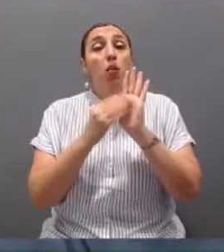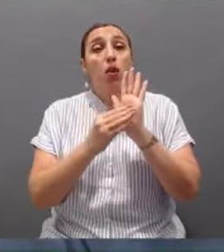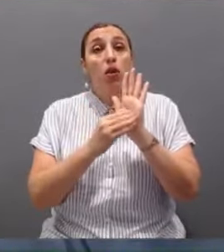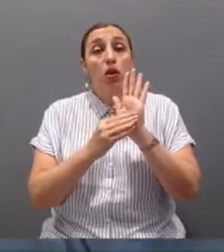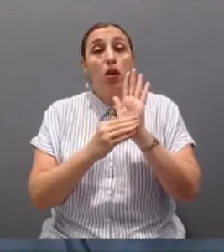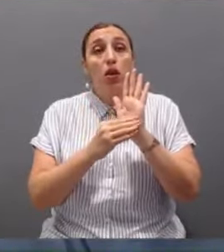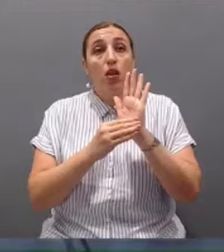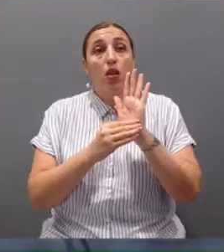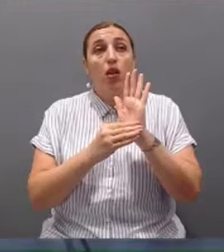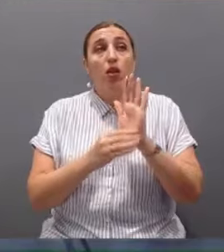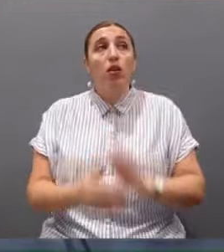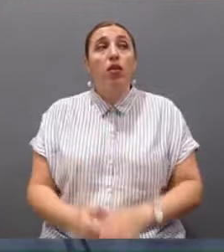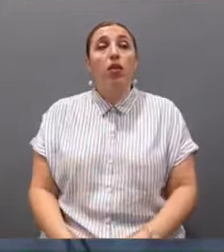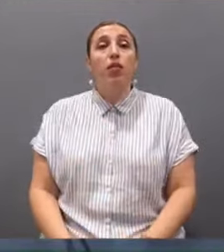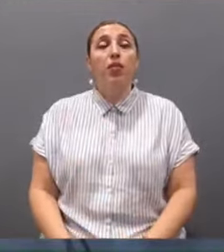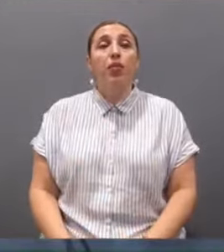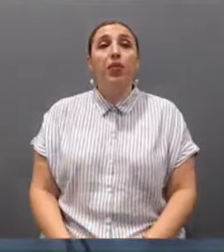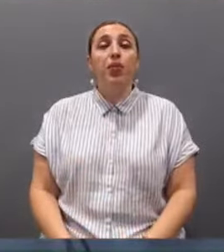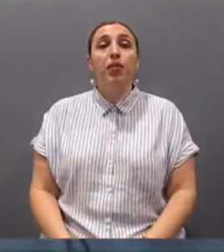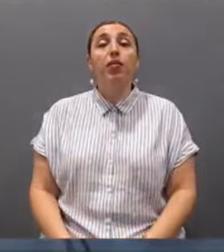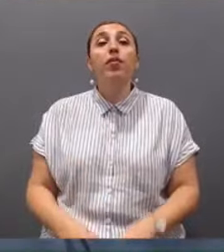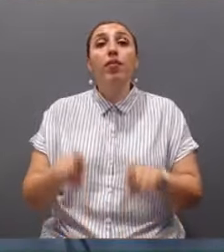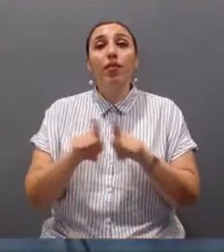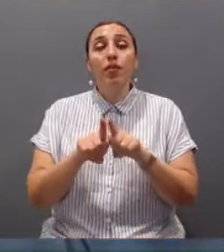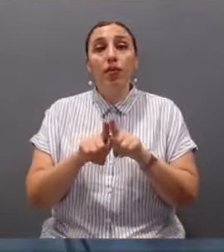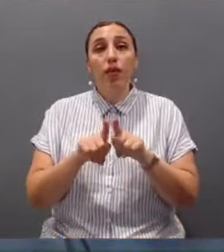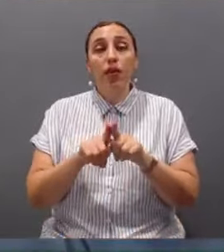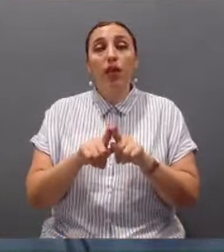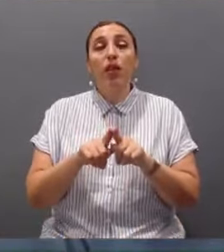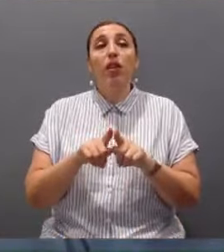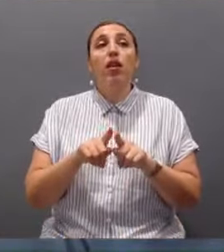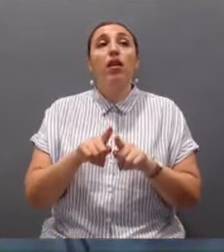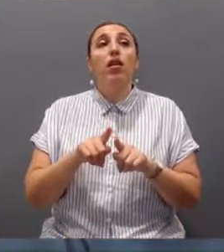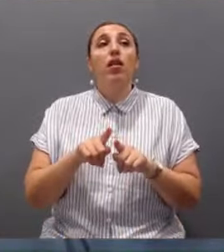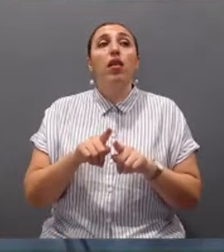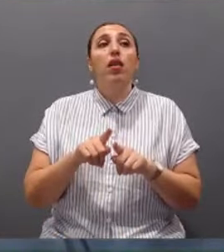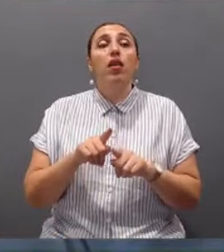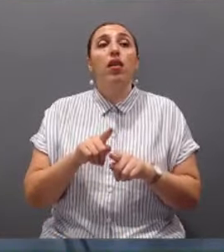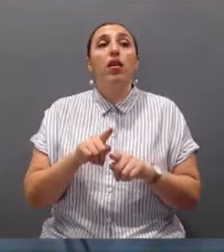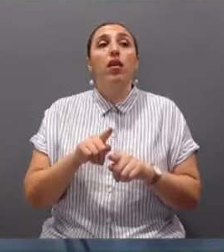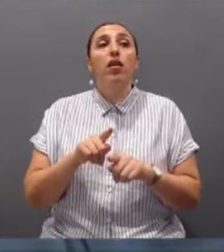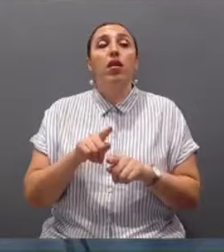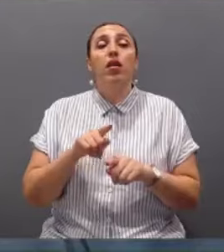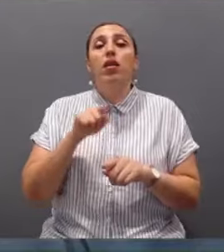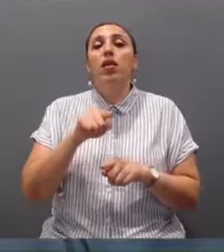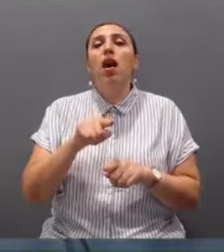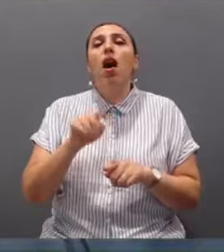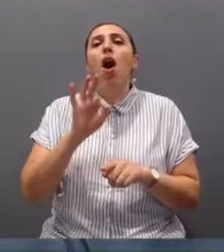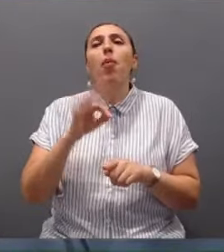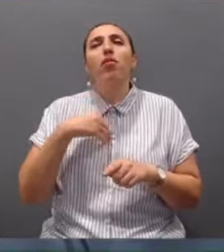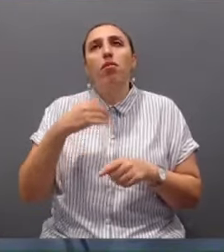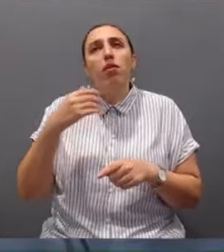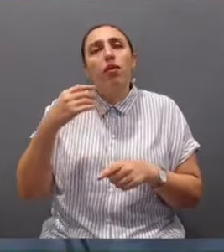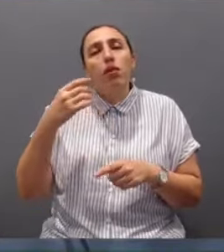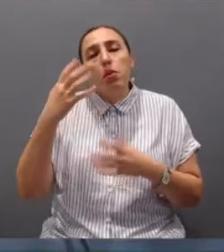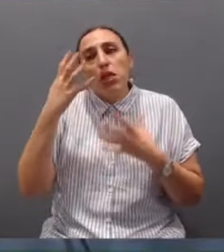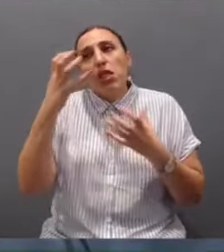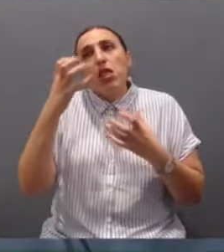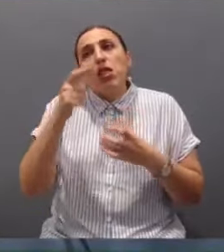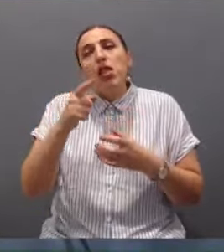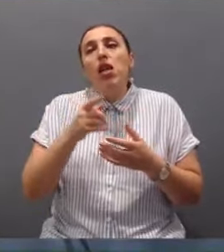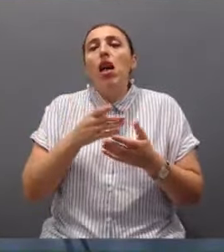հարակվեով փոփոխություն է պահանջում։ Ի վերջո, եւս մեկ անգամ ասելով, որ ես սրա մեծ ֆանը չեմ այս կայուն